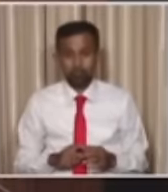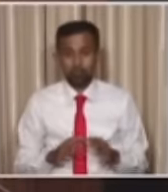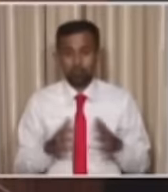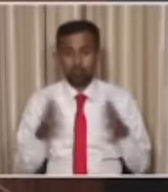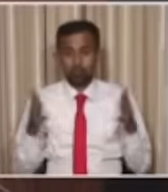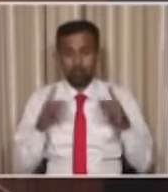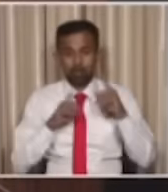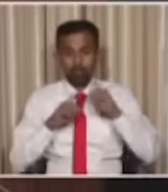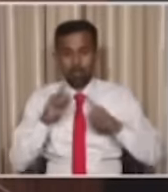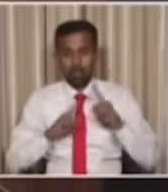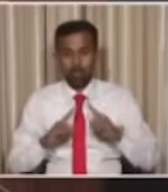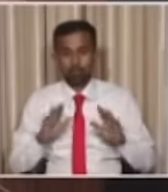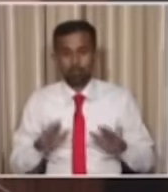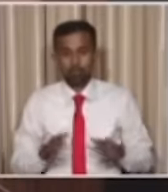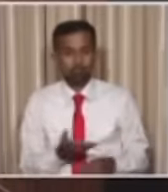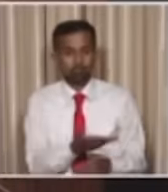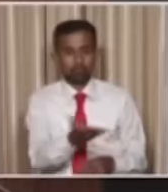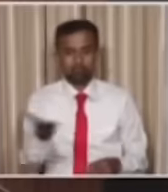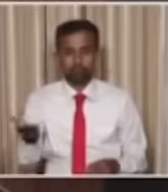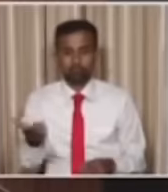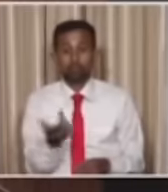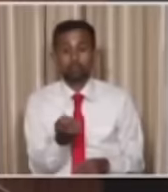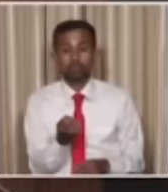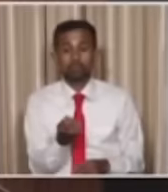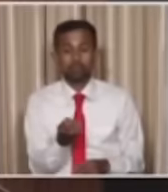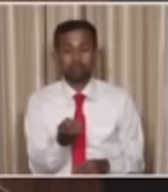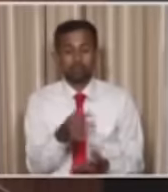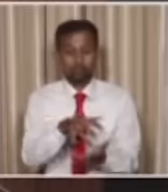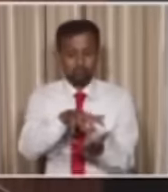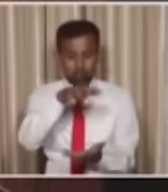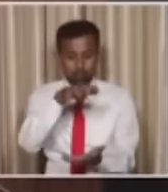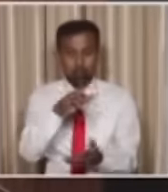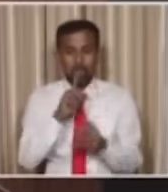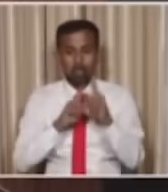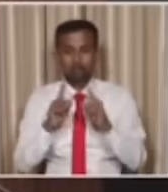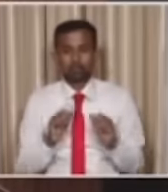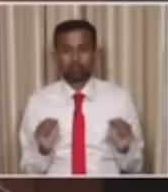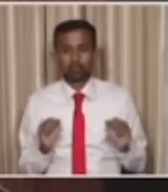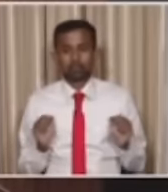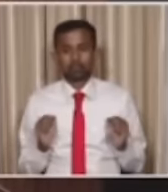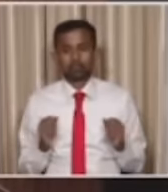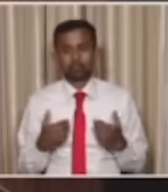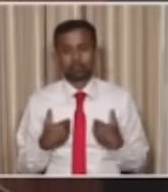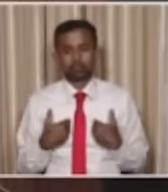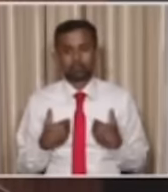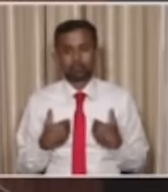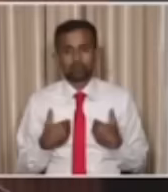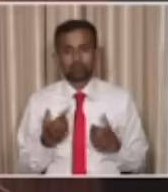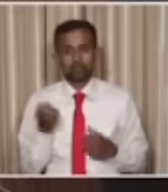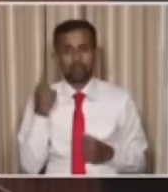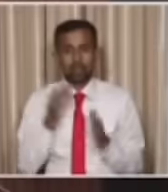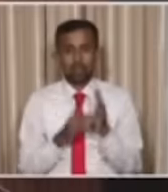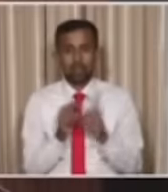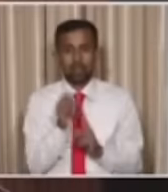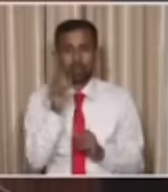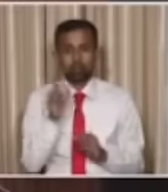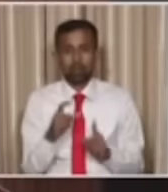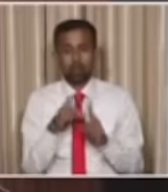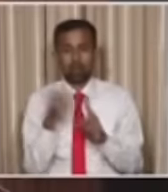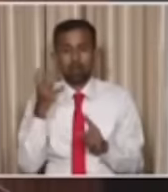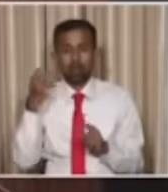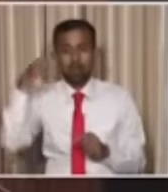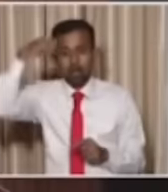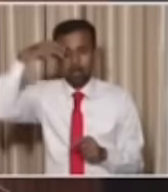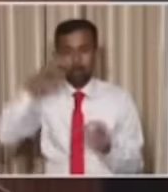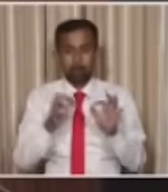සාකච්ඡාවක් කරෙන්න ඕන. දැන් මෙතන කියන මුදල් කන්දරාවන් ගැන කතා කරනකොට අඟ හිරිවැටෙනවා. ඊයේ අමතුමා කියනවා දඹුල්ලේ ලයිට් එක